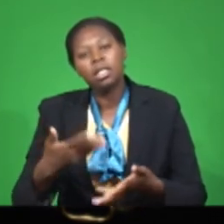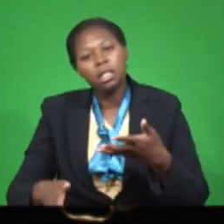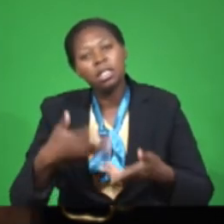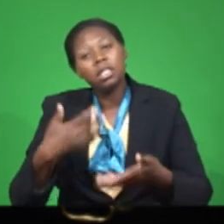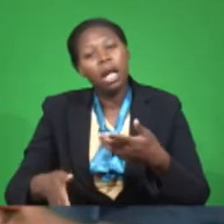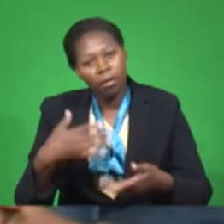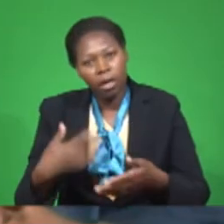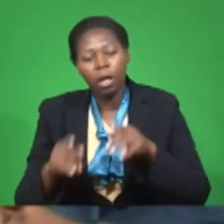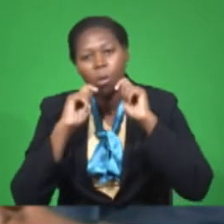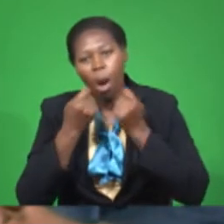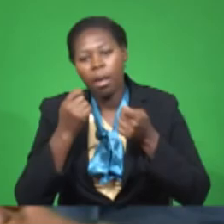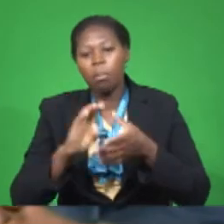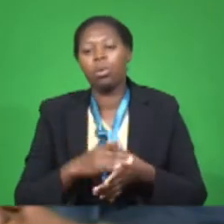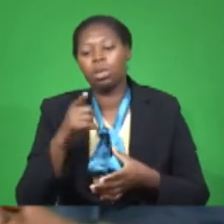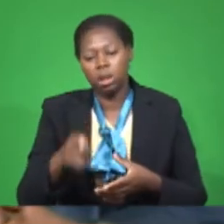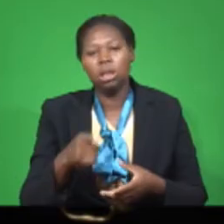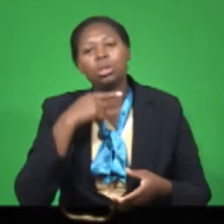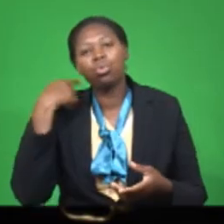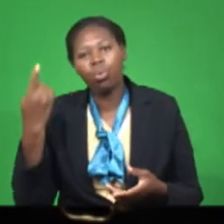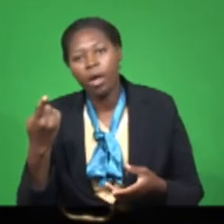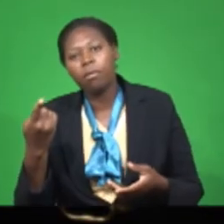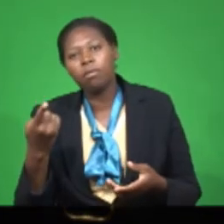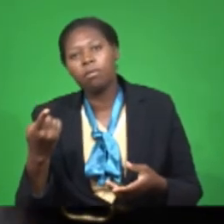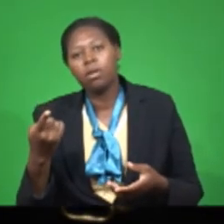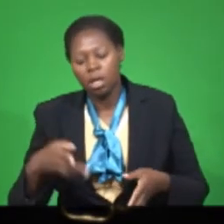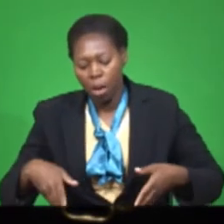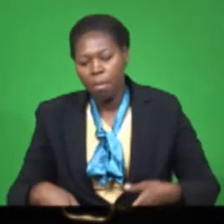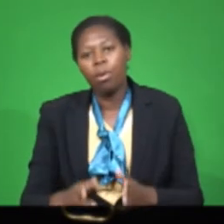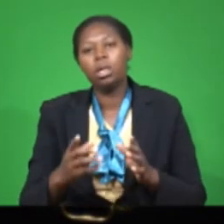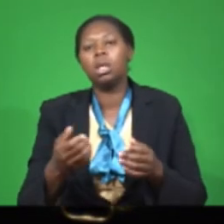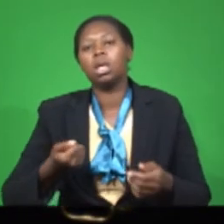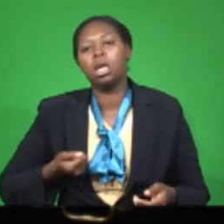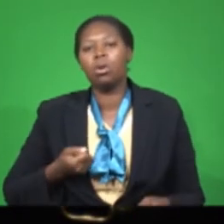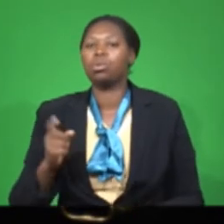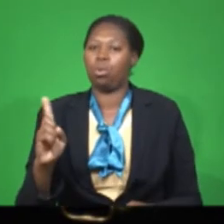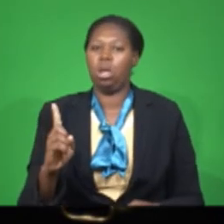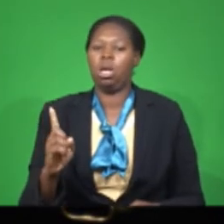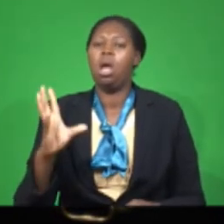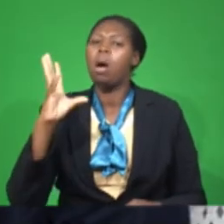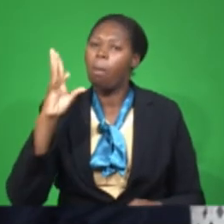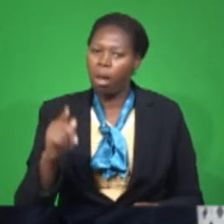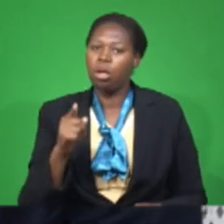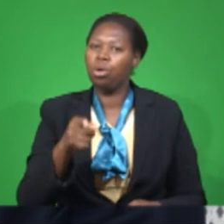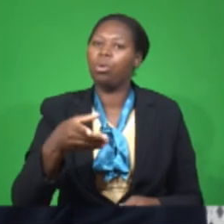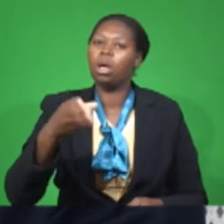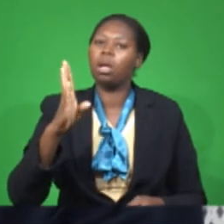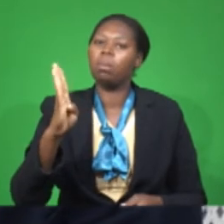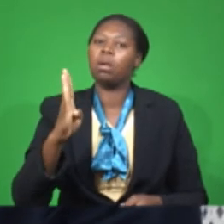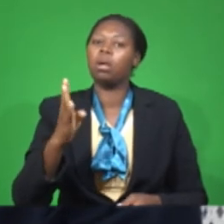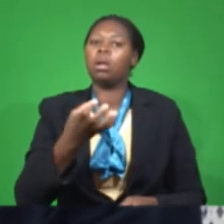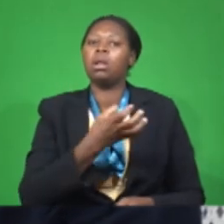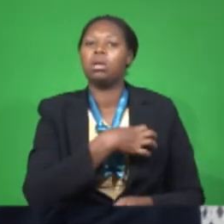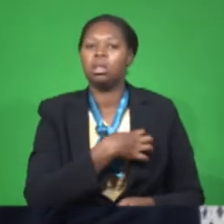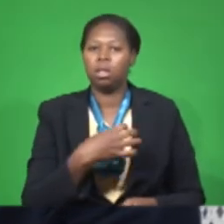madomasi kuti aendese vana kuchikoro iye achidya mari nevamwewo. Okay. Mwari ari kuti unogona kuponeseka. Saka pfungwa inenge ichinzi